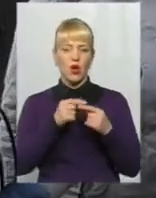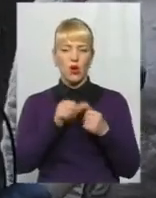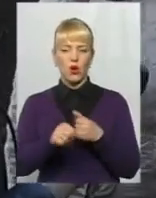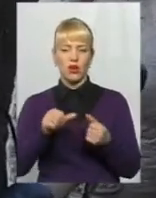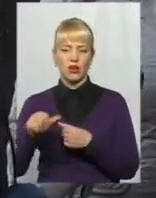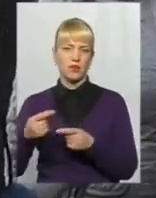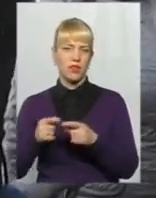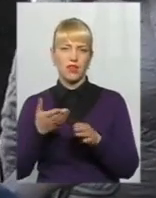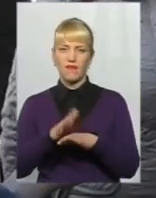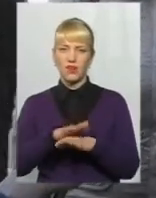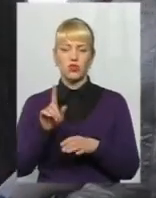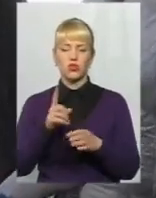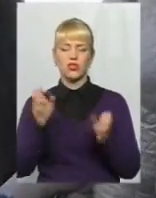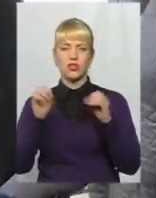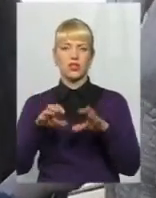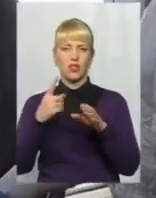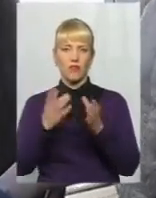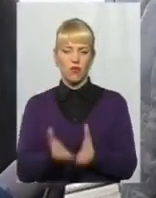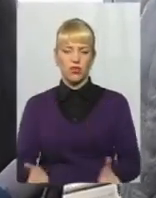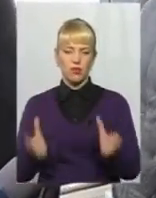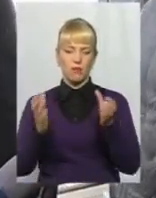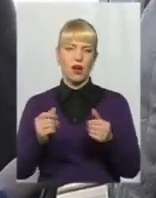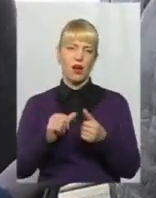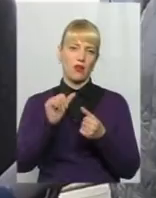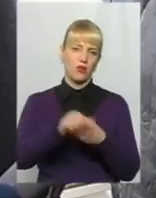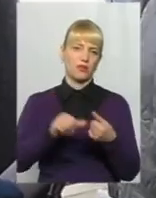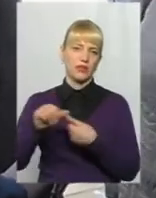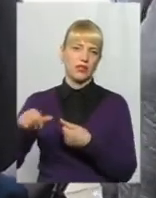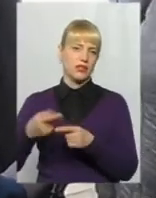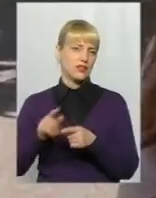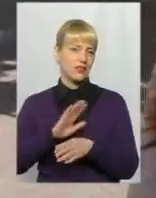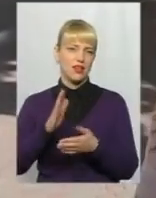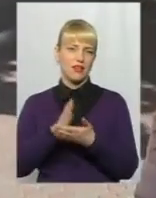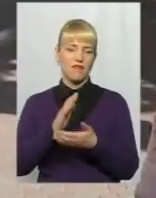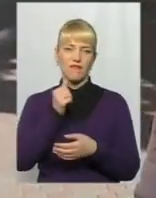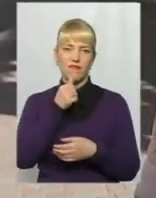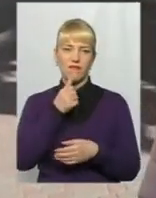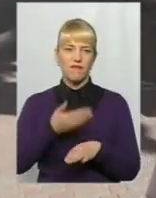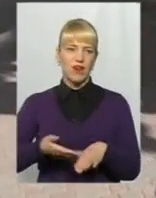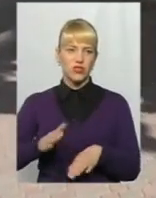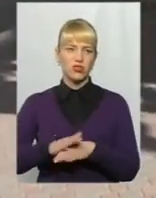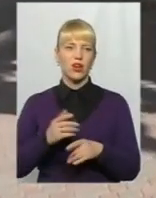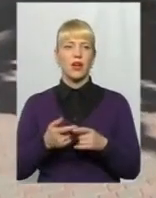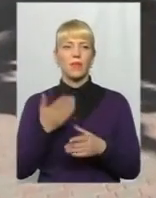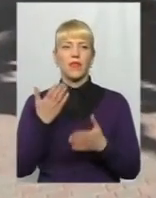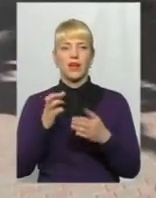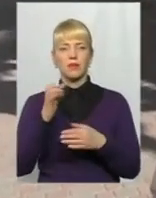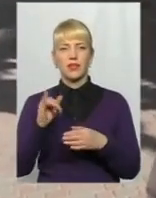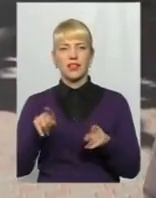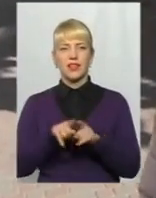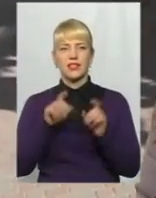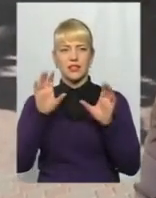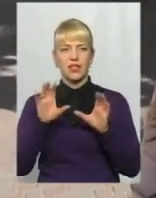Що скидати в один бак, а що скидати в кілька, ну, це не є важко. Мабуть, так. Якби такий закон